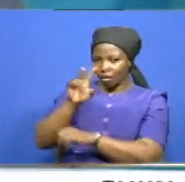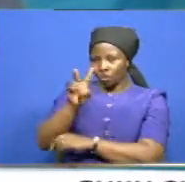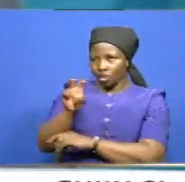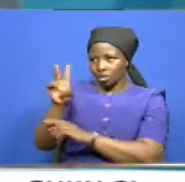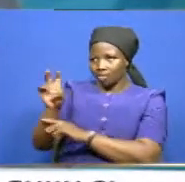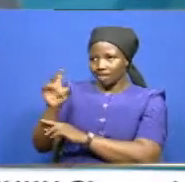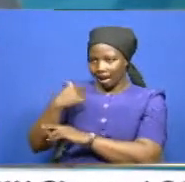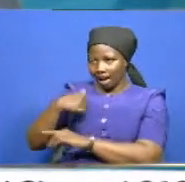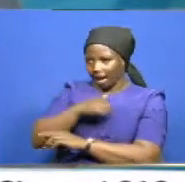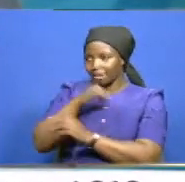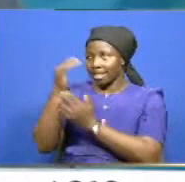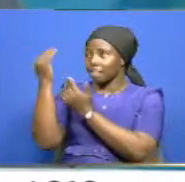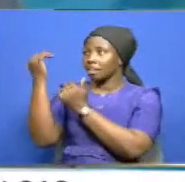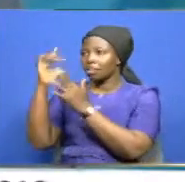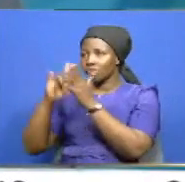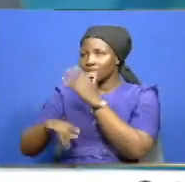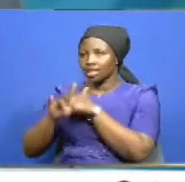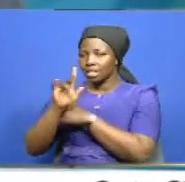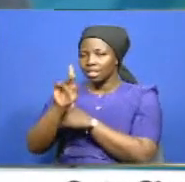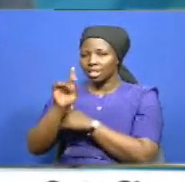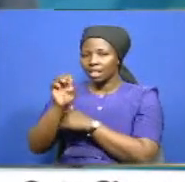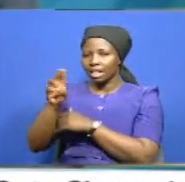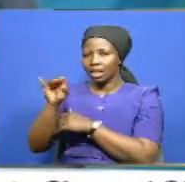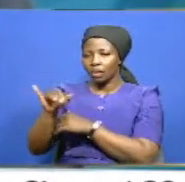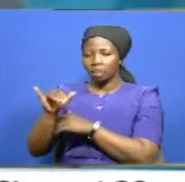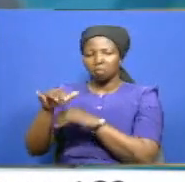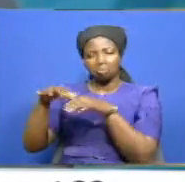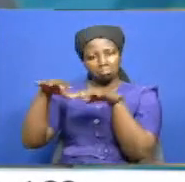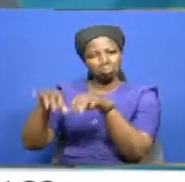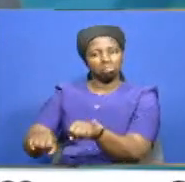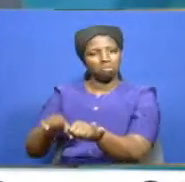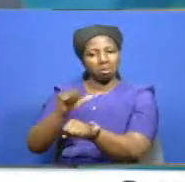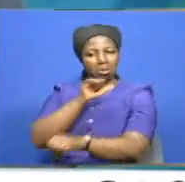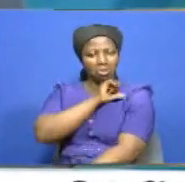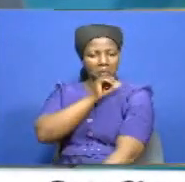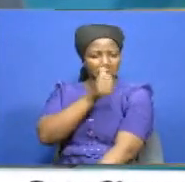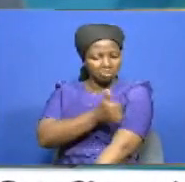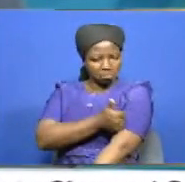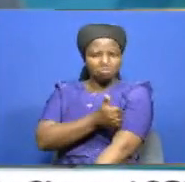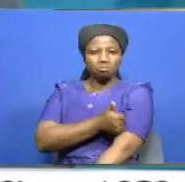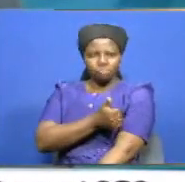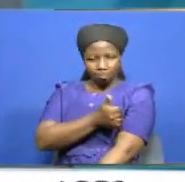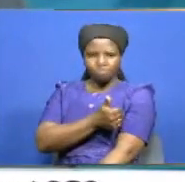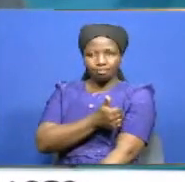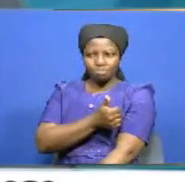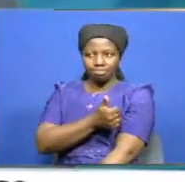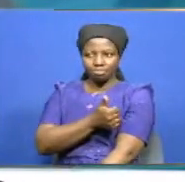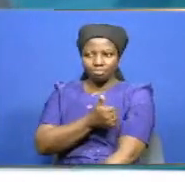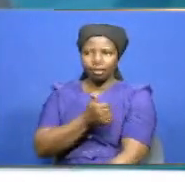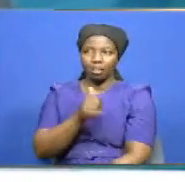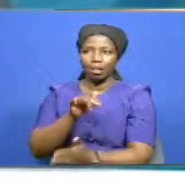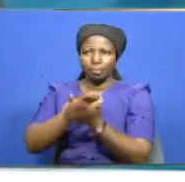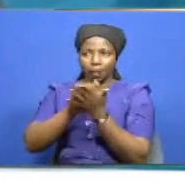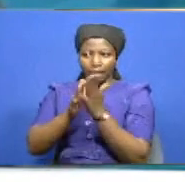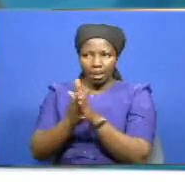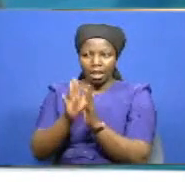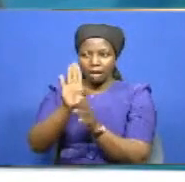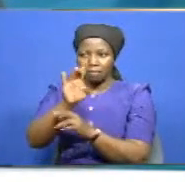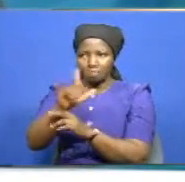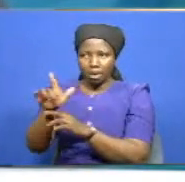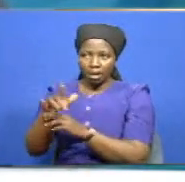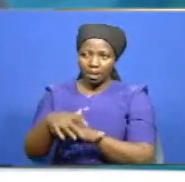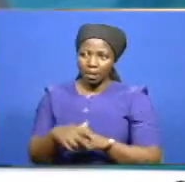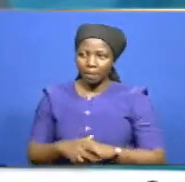2020 tunatarajia KEWI itachukua hii mamlaka na kuifanya kuwa bigi, na tuna